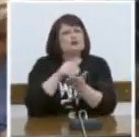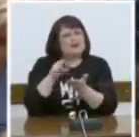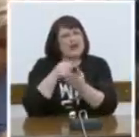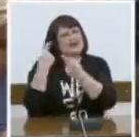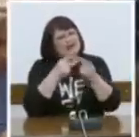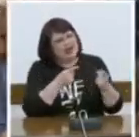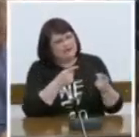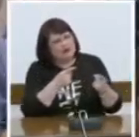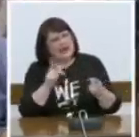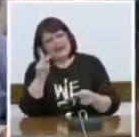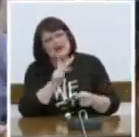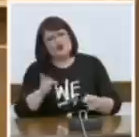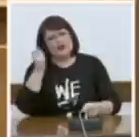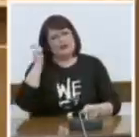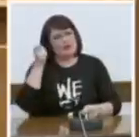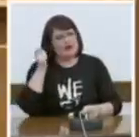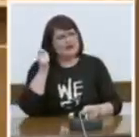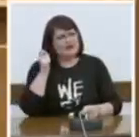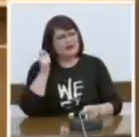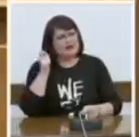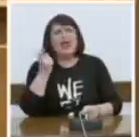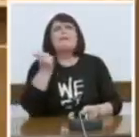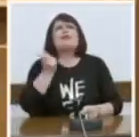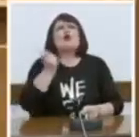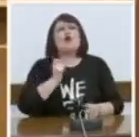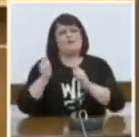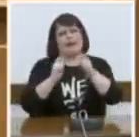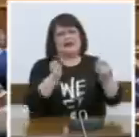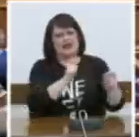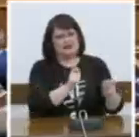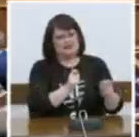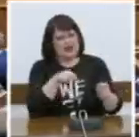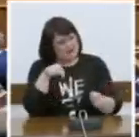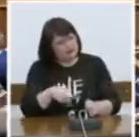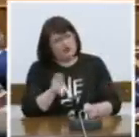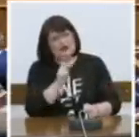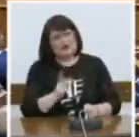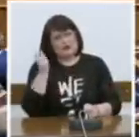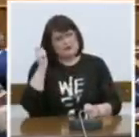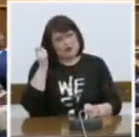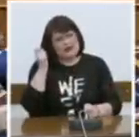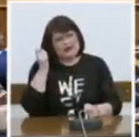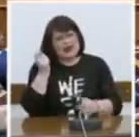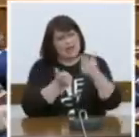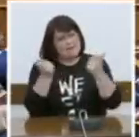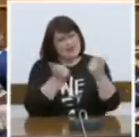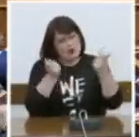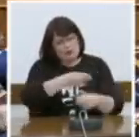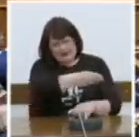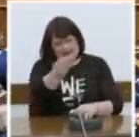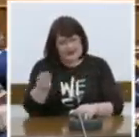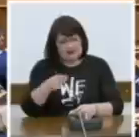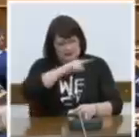κοινωνική πολιτική, όχι η πολιτική των επιδομάτων. Τελικά, τι ακριβώς είναι αυτό που λέτε? Σήμερα ήρθατε και